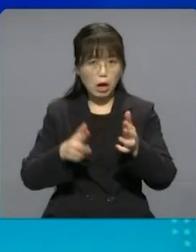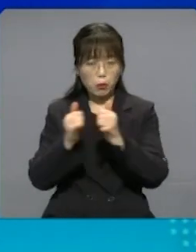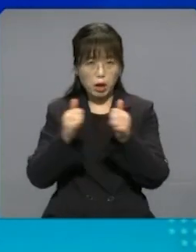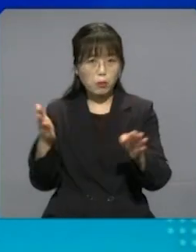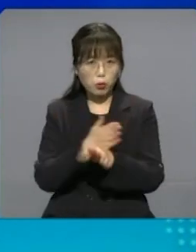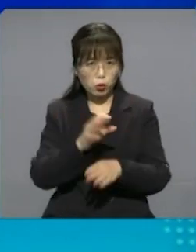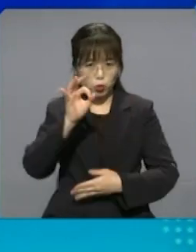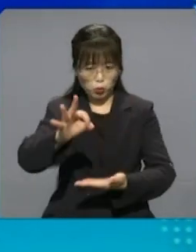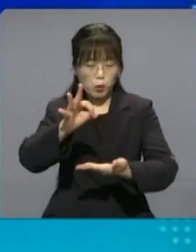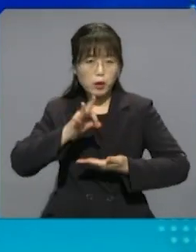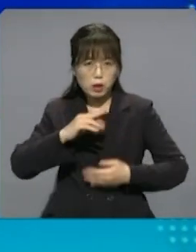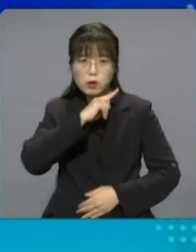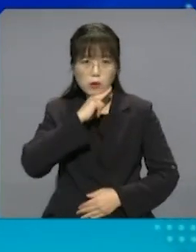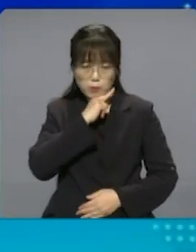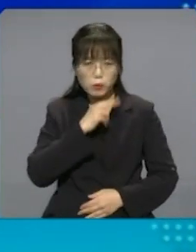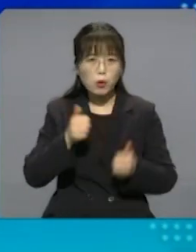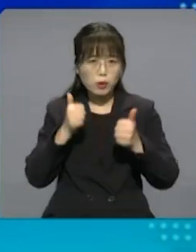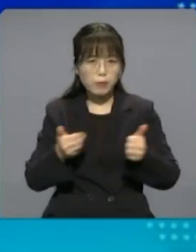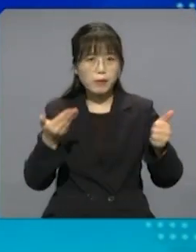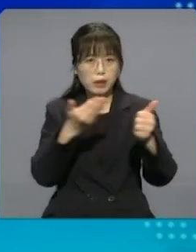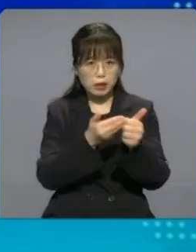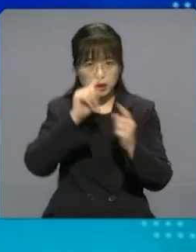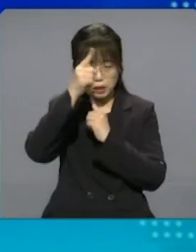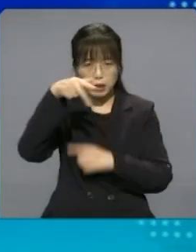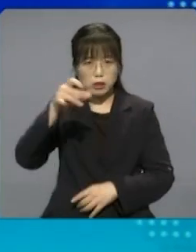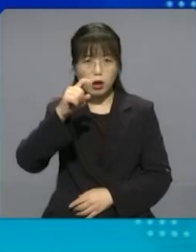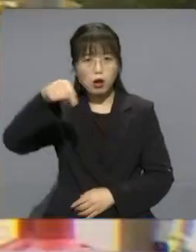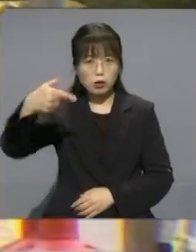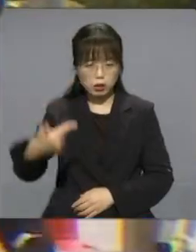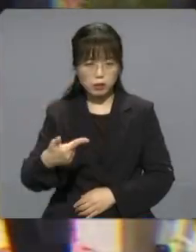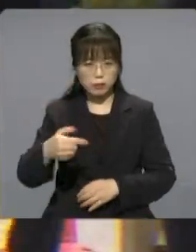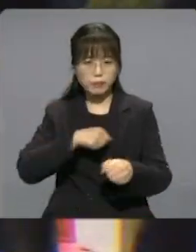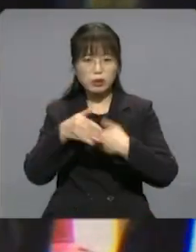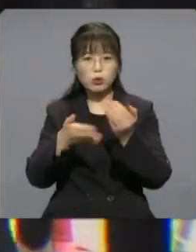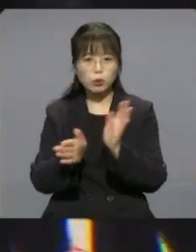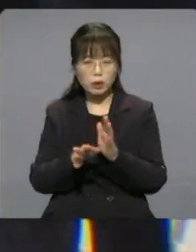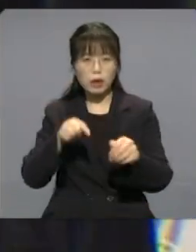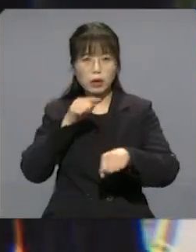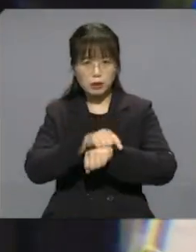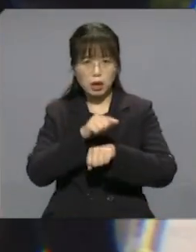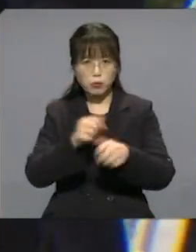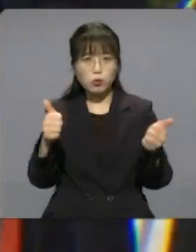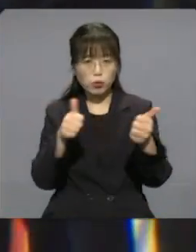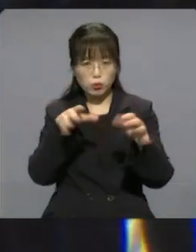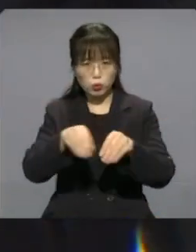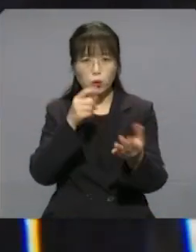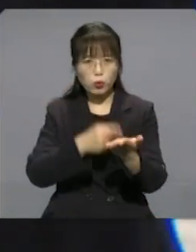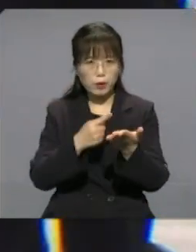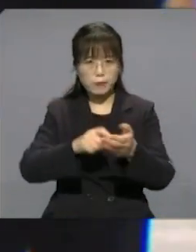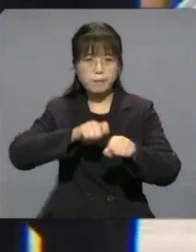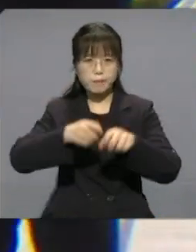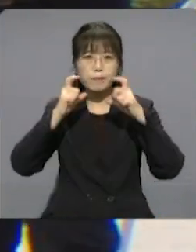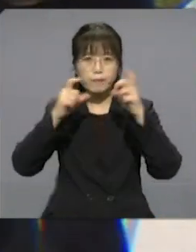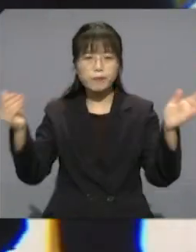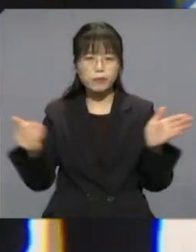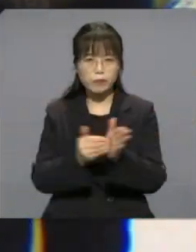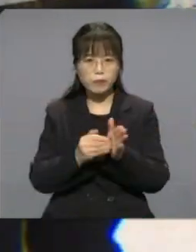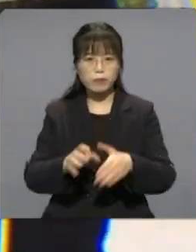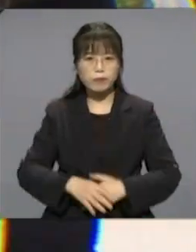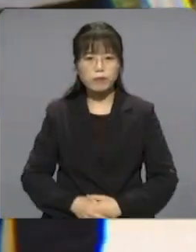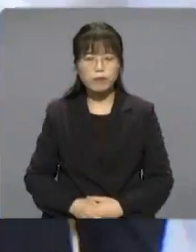사업가로부터 금품을 수수한 혐의로 재판에 넘겨진 이정근 전 더불어민주당 사무부총장에게 실형이 선고됐습니다.